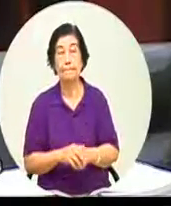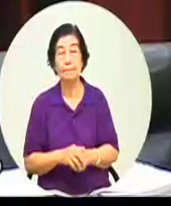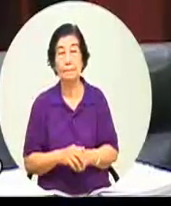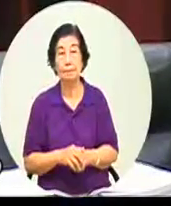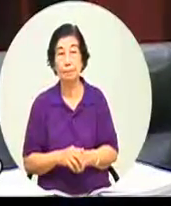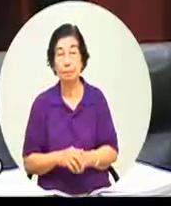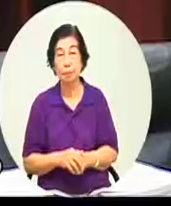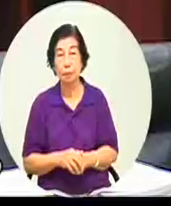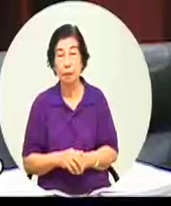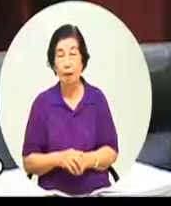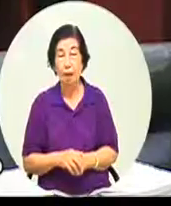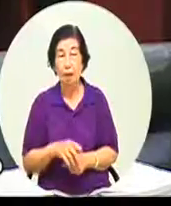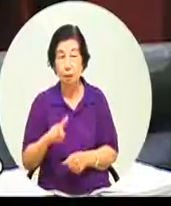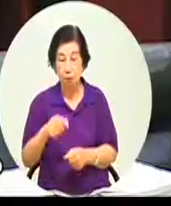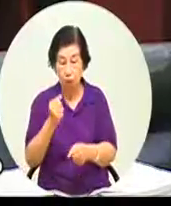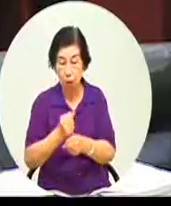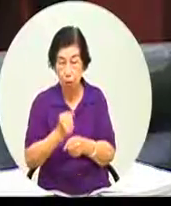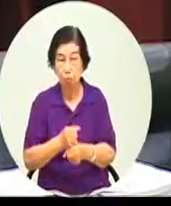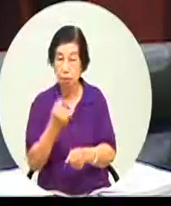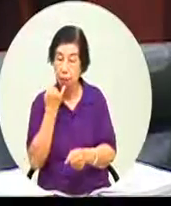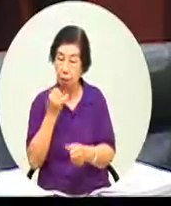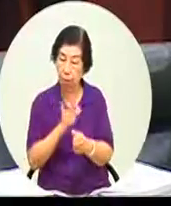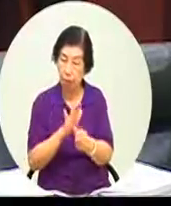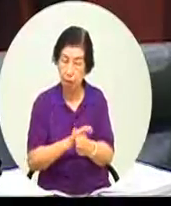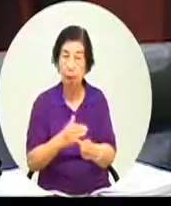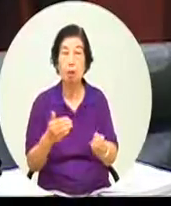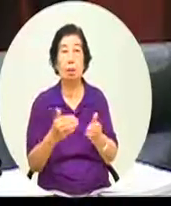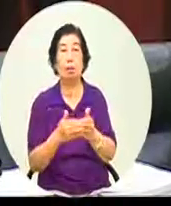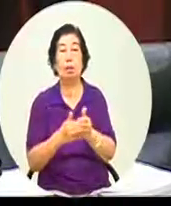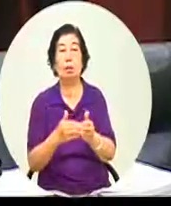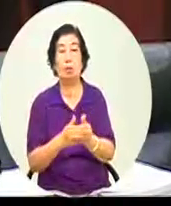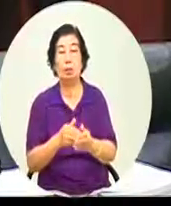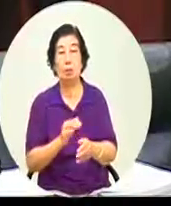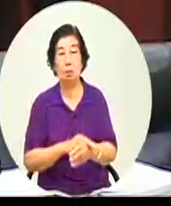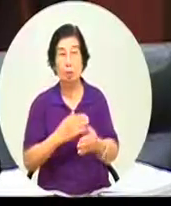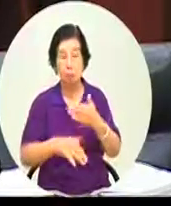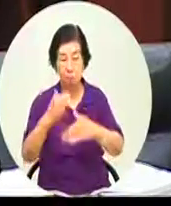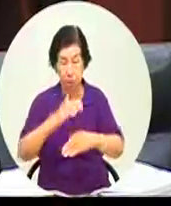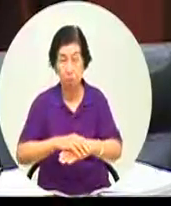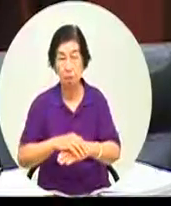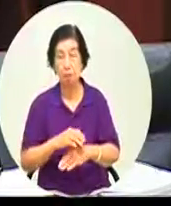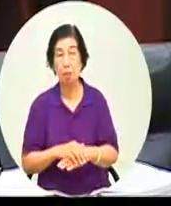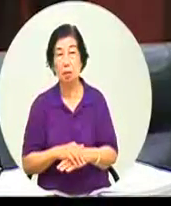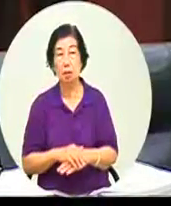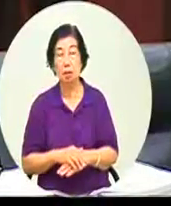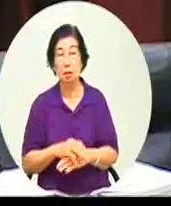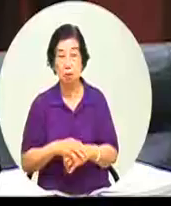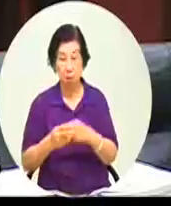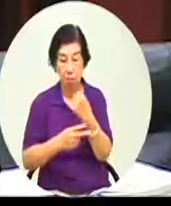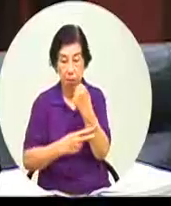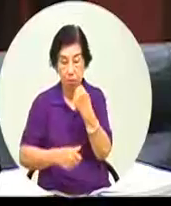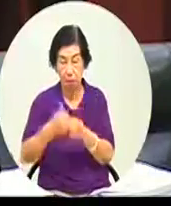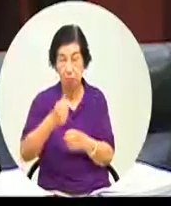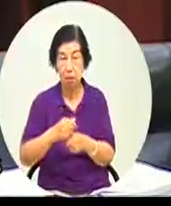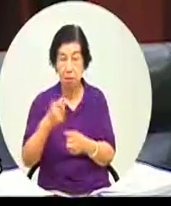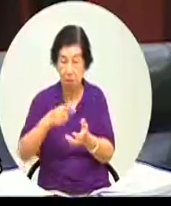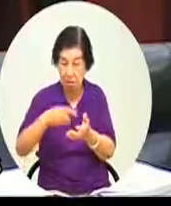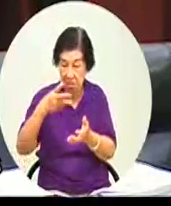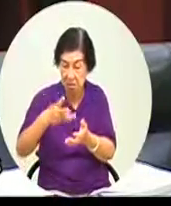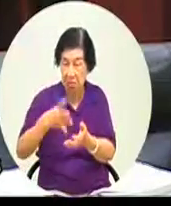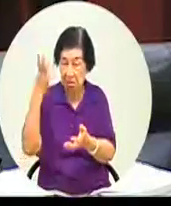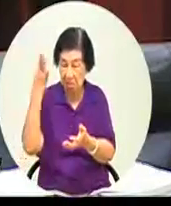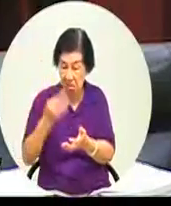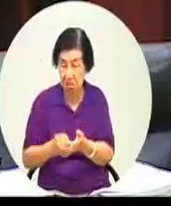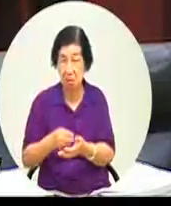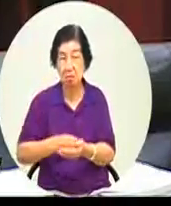个任务会当来完成啦？吼，我是我的意思安尼。因为李长嘛再三我讲，李长嘛捌甲投